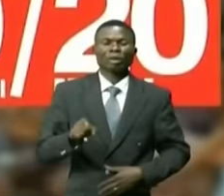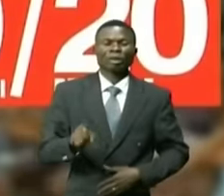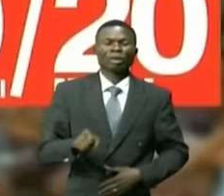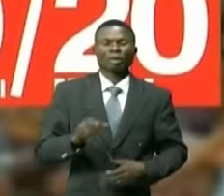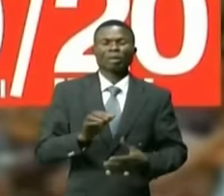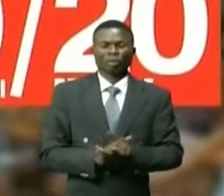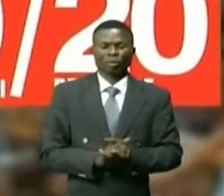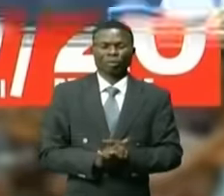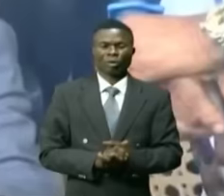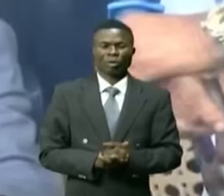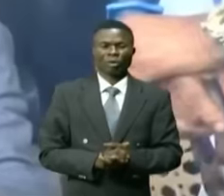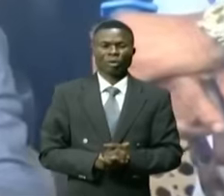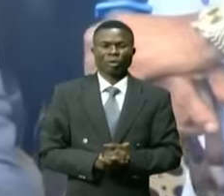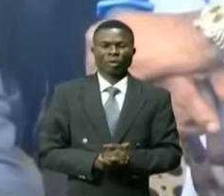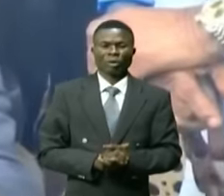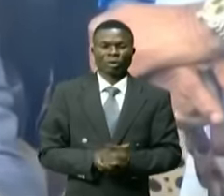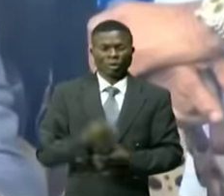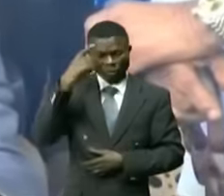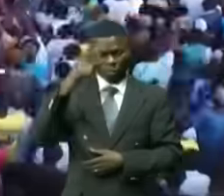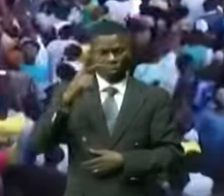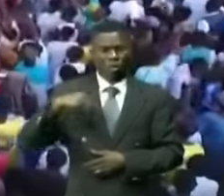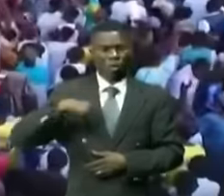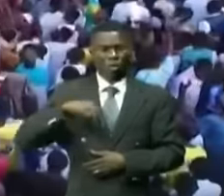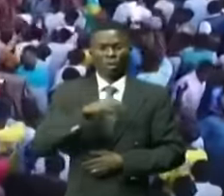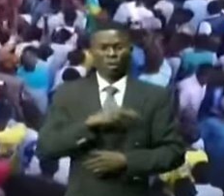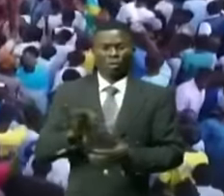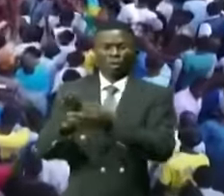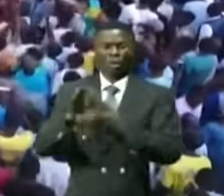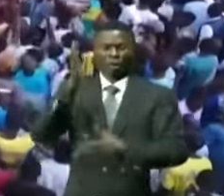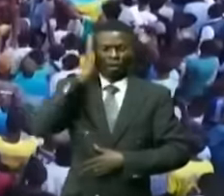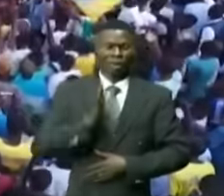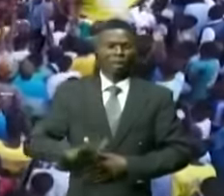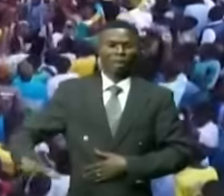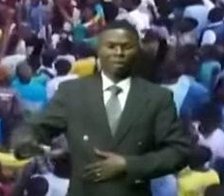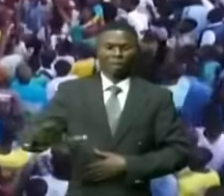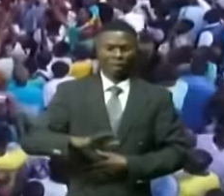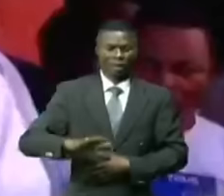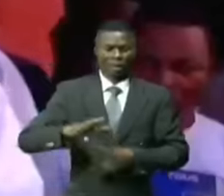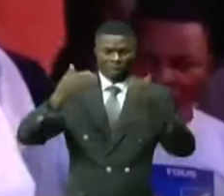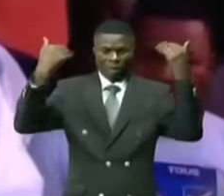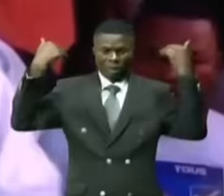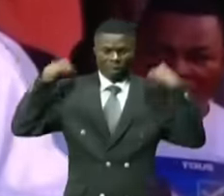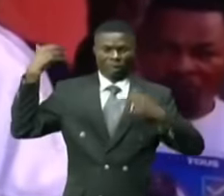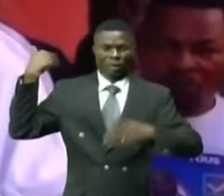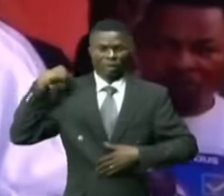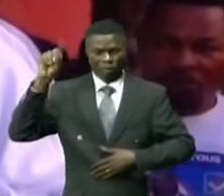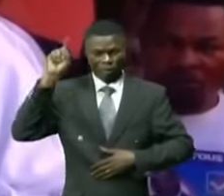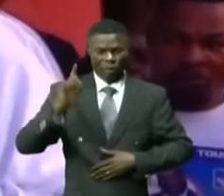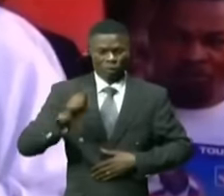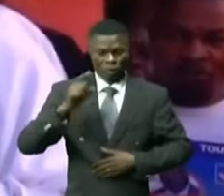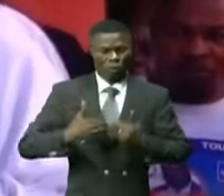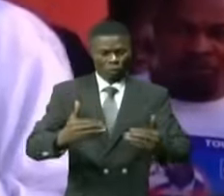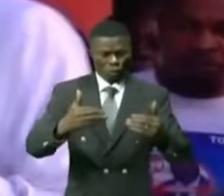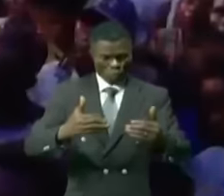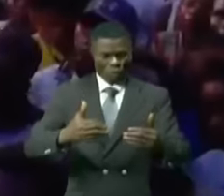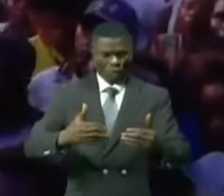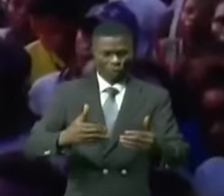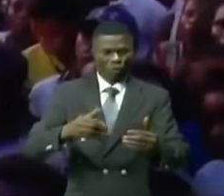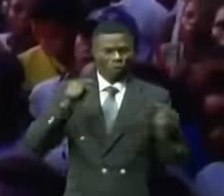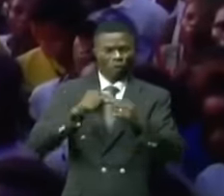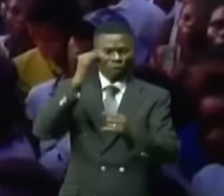Félix-Antoine Tshisekedi Tshilombo. Pour ses membres de l'Union sacrée de la nation, le chef de l'État doit parachever ses